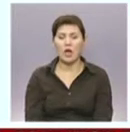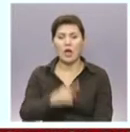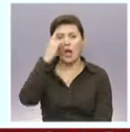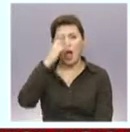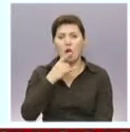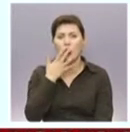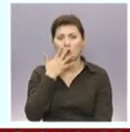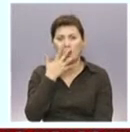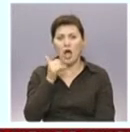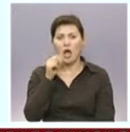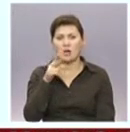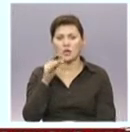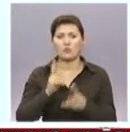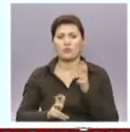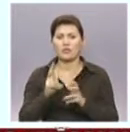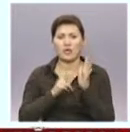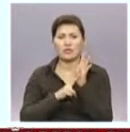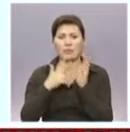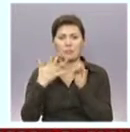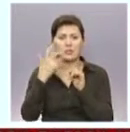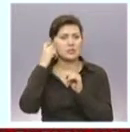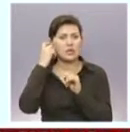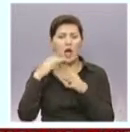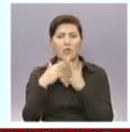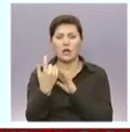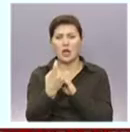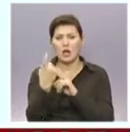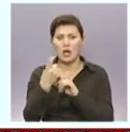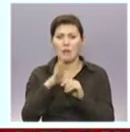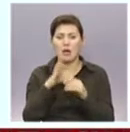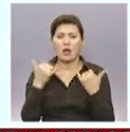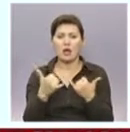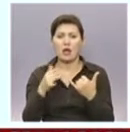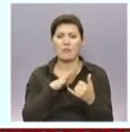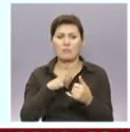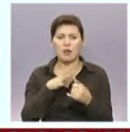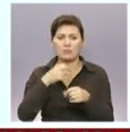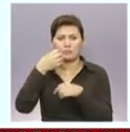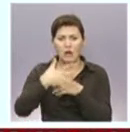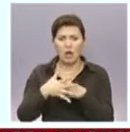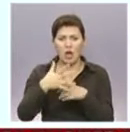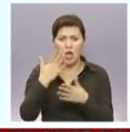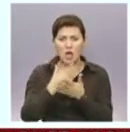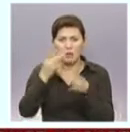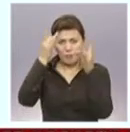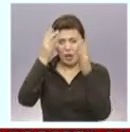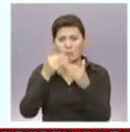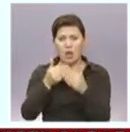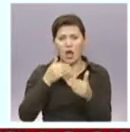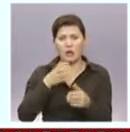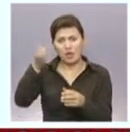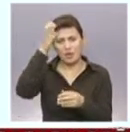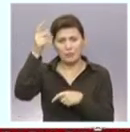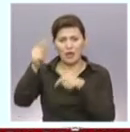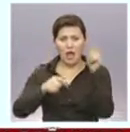Қазақ ұлттық аграрлық университетіне 85 жыл. Ауыл шаруашылығы саласының қара шаңырағы саналатын білім ордасында мерейтой қарсаңында